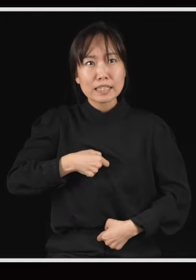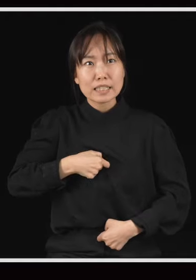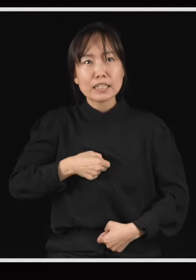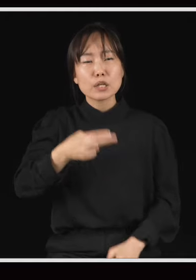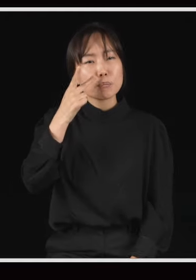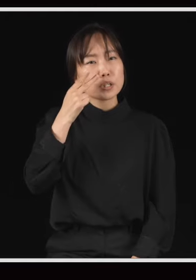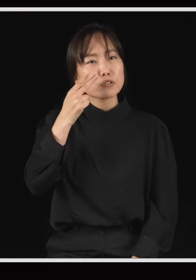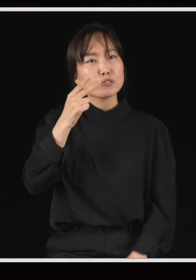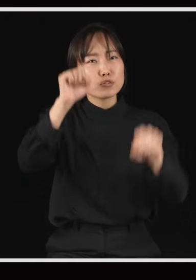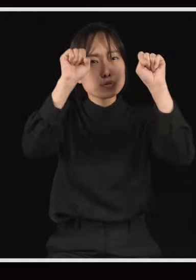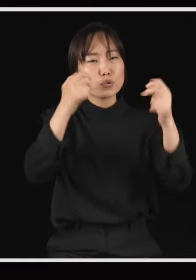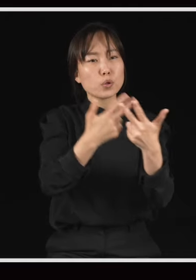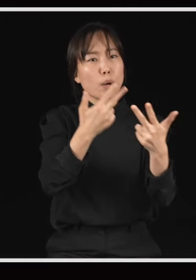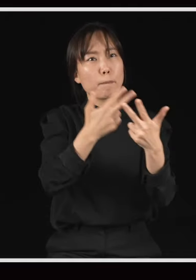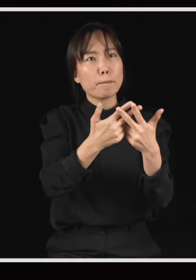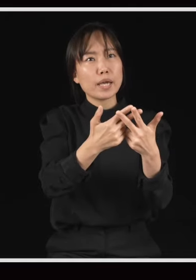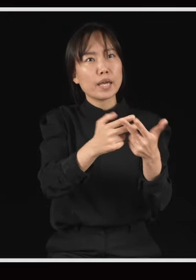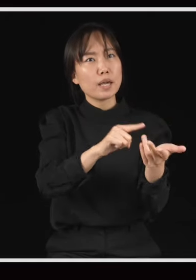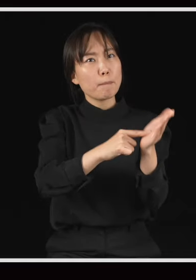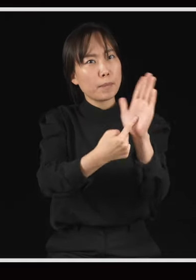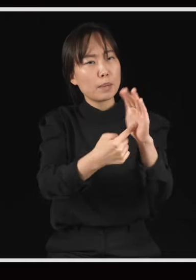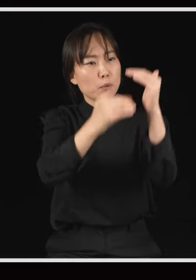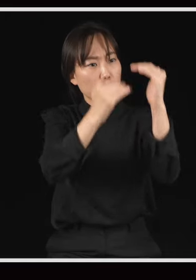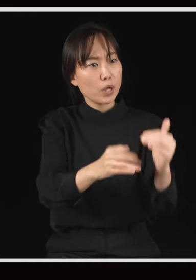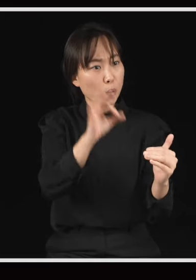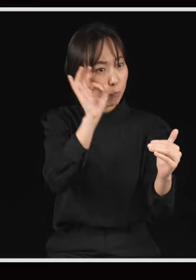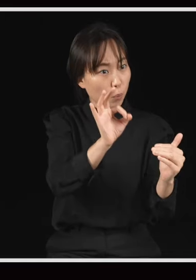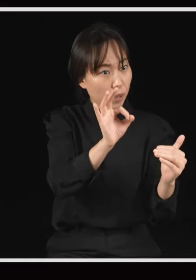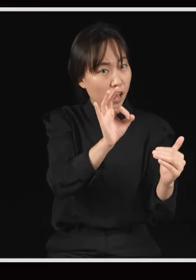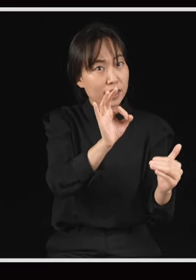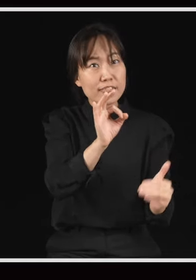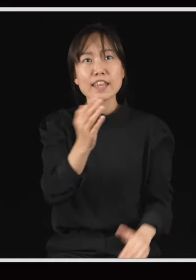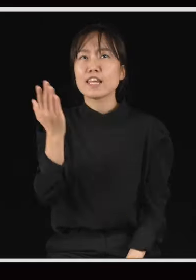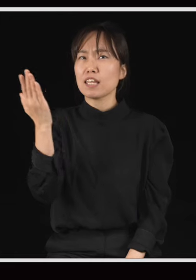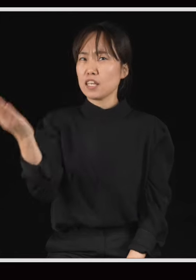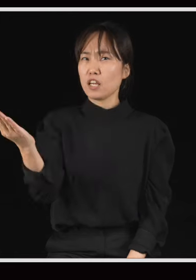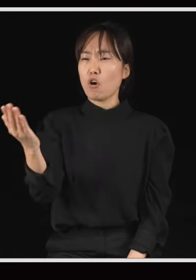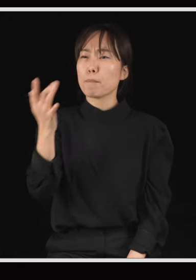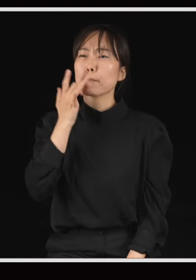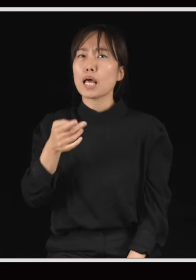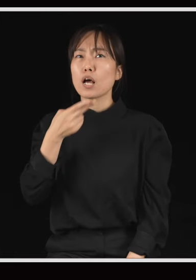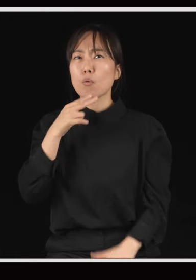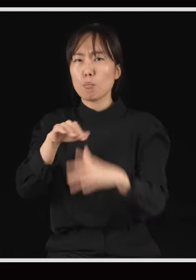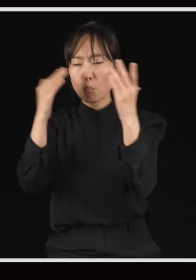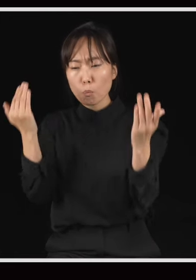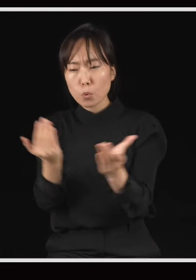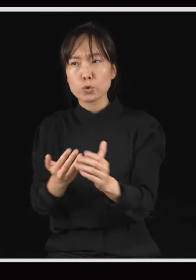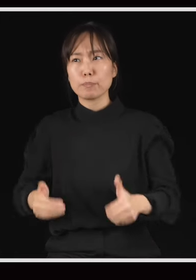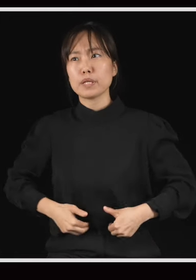미국 운동협회에서 나오는 가이드라인대로 운동을 다 하려면 지금 여기 있는 걸 다 해줘야 됩니다.